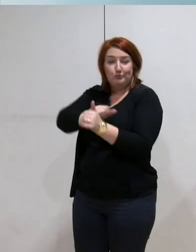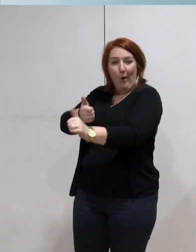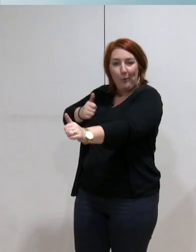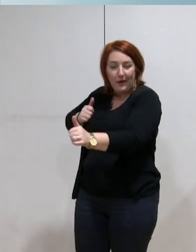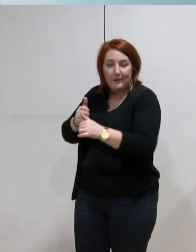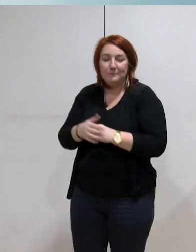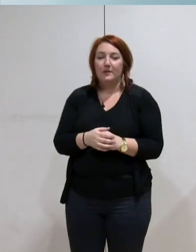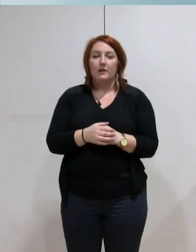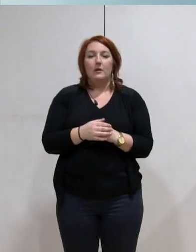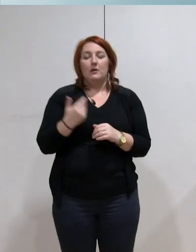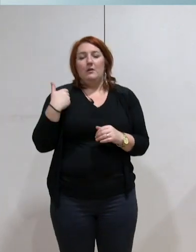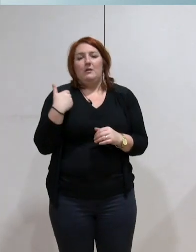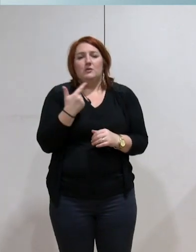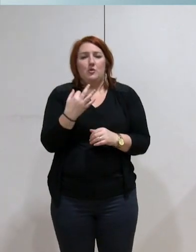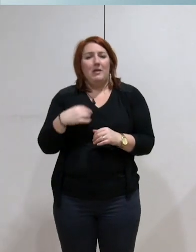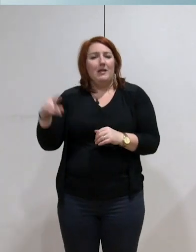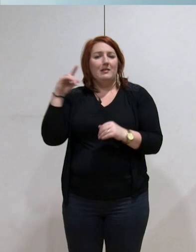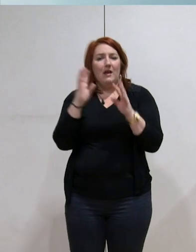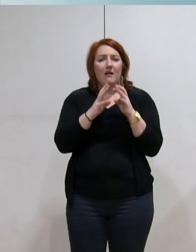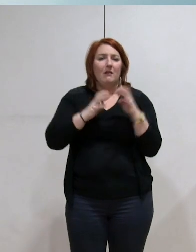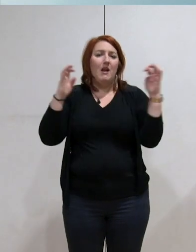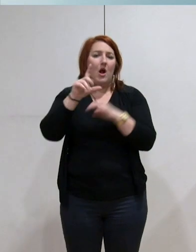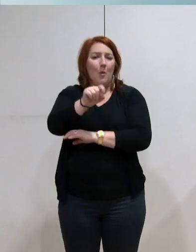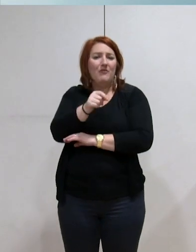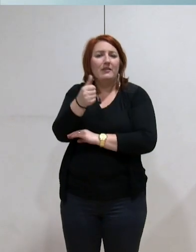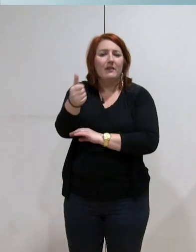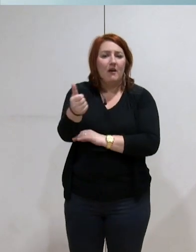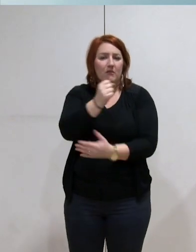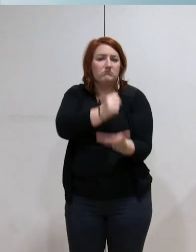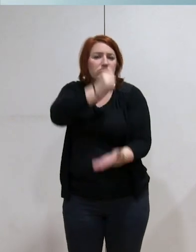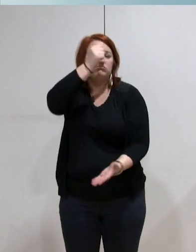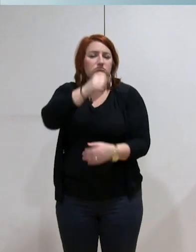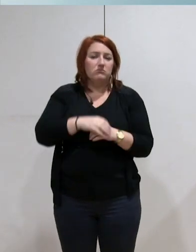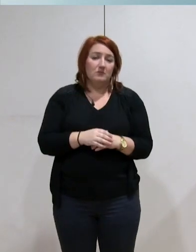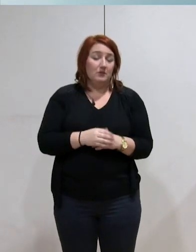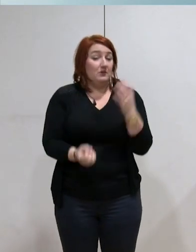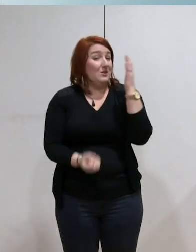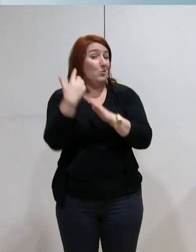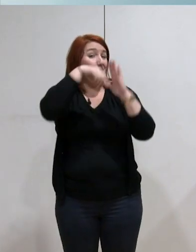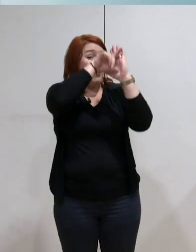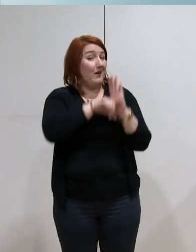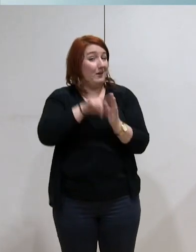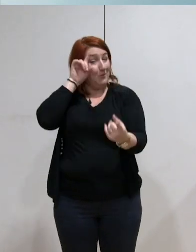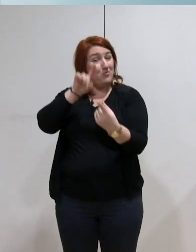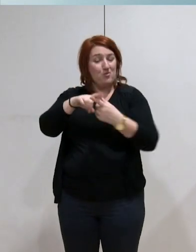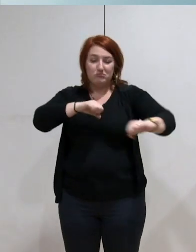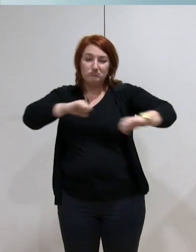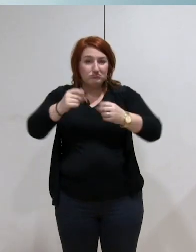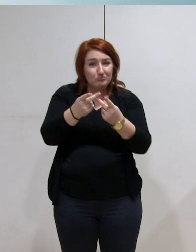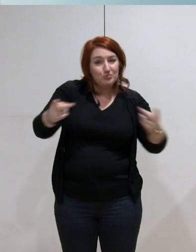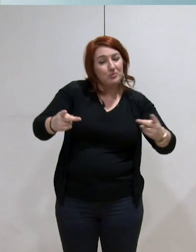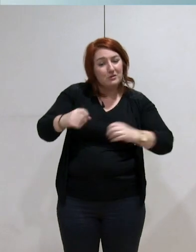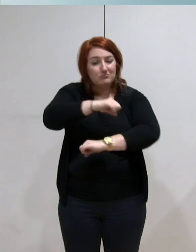la semaine dernière nous donne finalement un nouveau cadre pour cette action publique bien que aucun moyen de